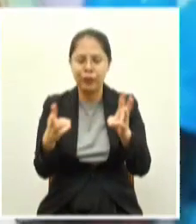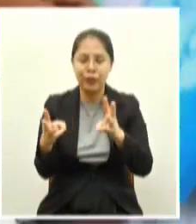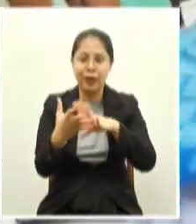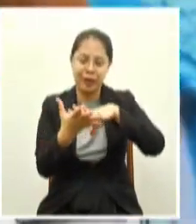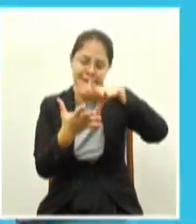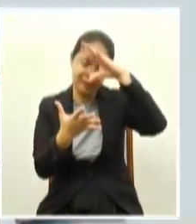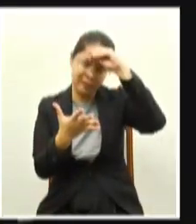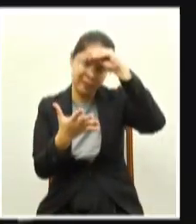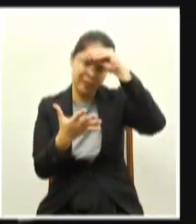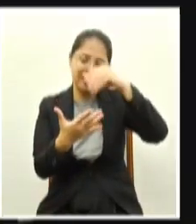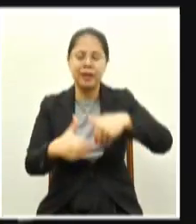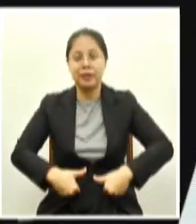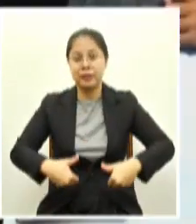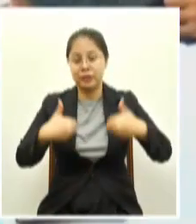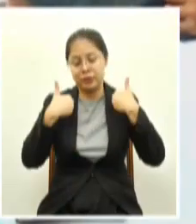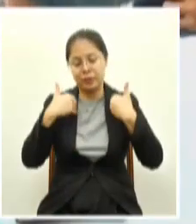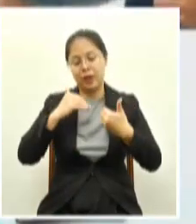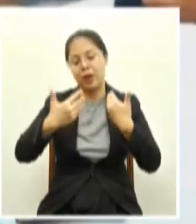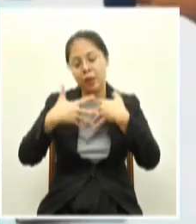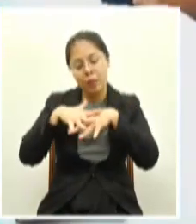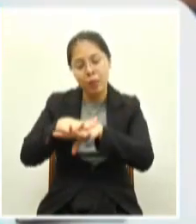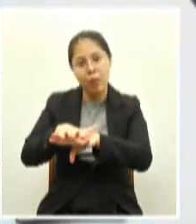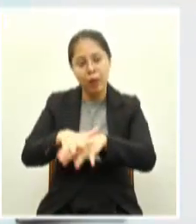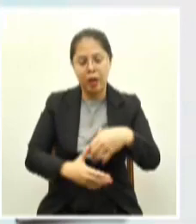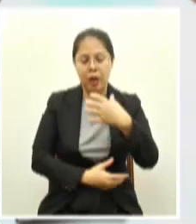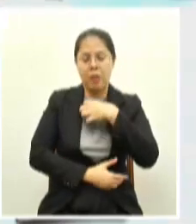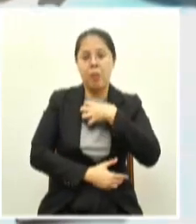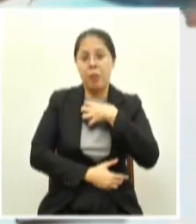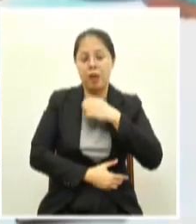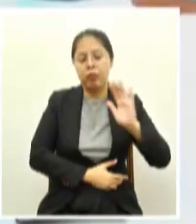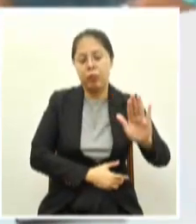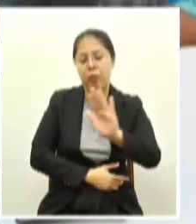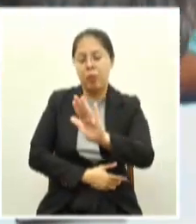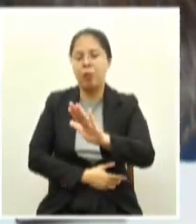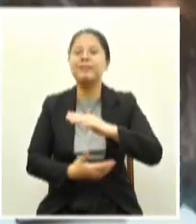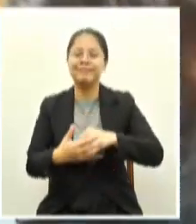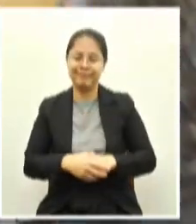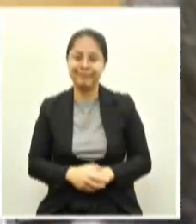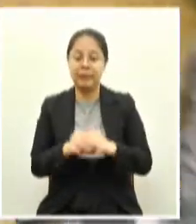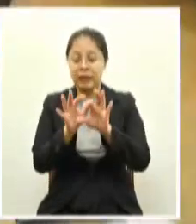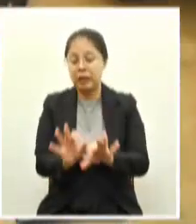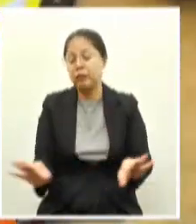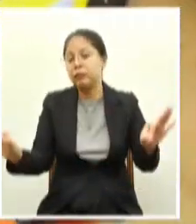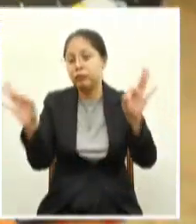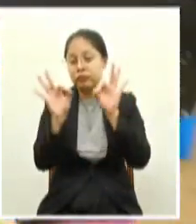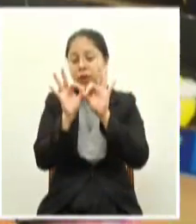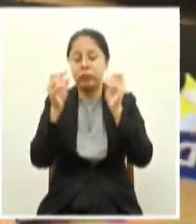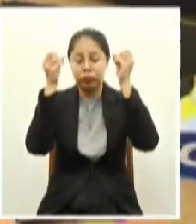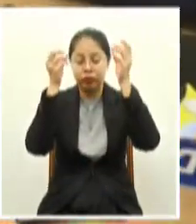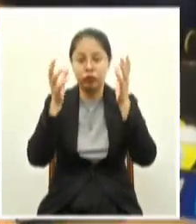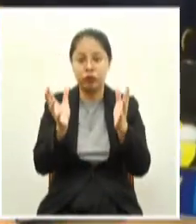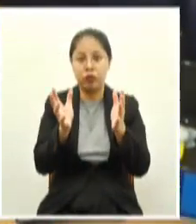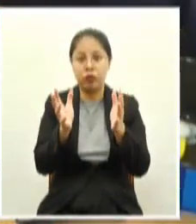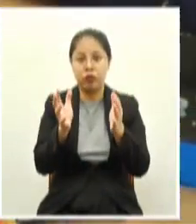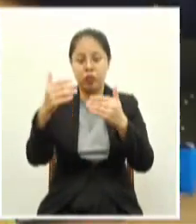ชื่อมโยงกับวิถีชีวิตความอยากรู้อยากเรียนของเด็ก และที่สำคัญเมื่อครูก้าว